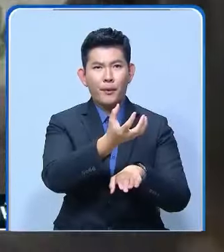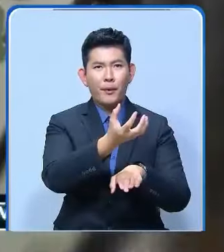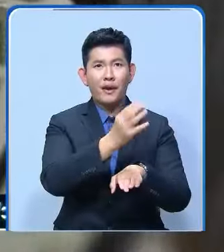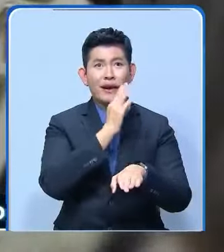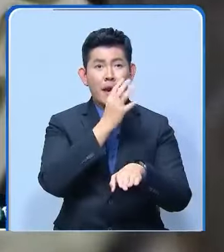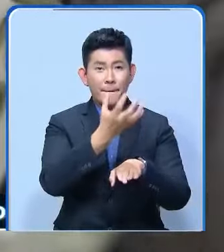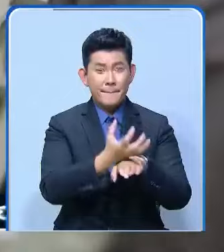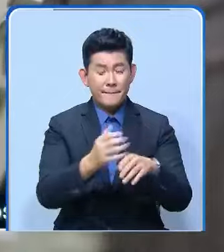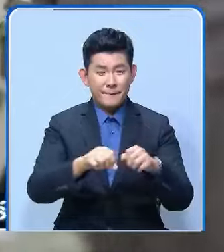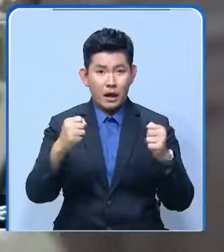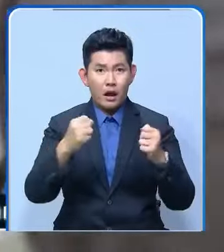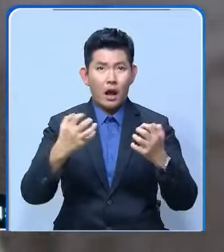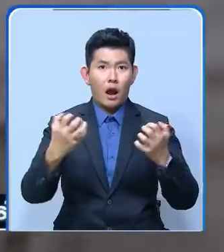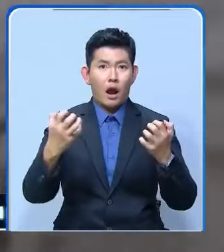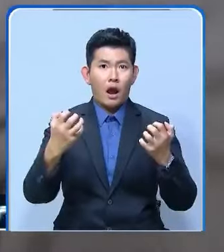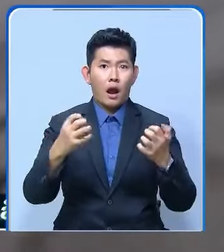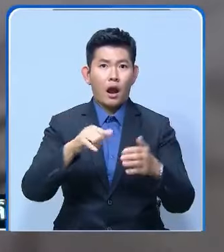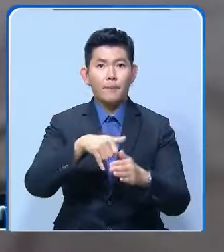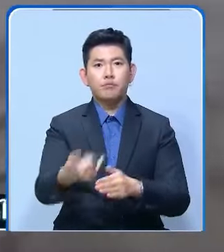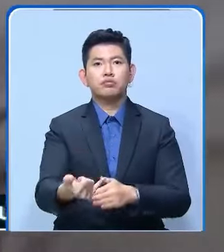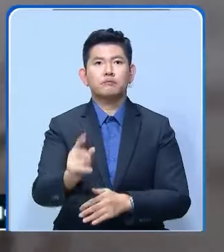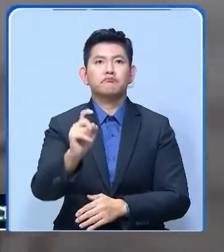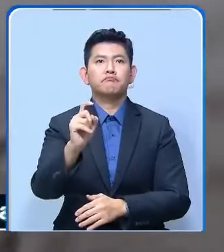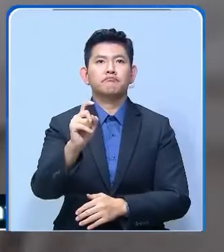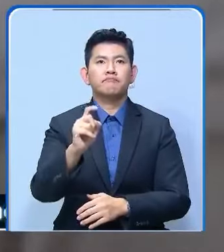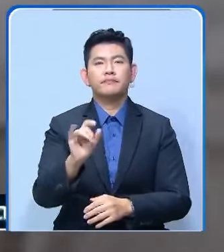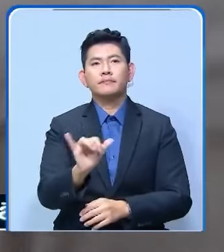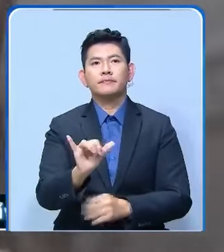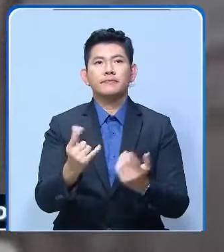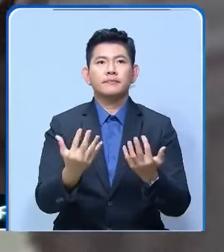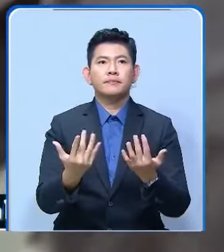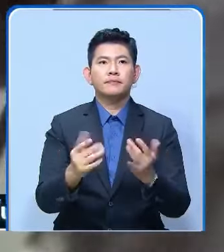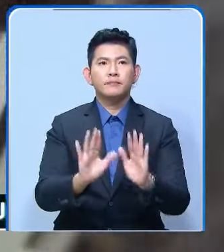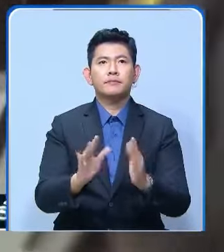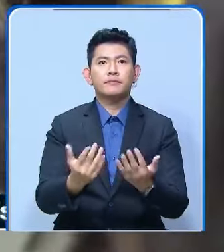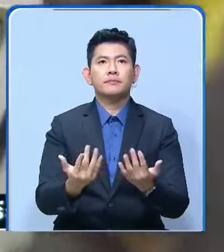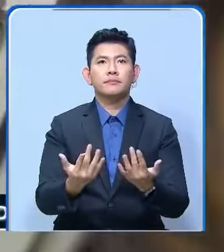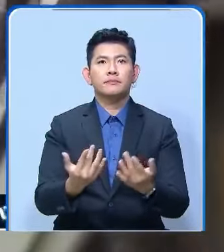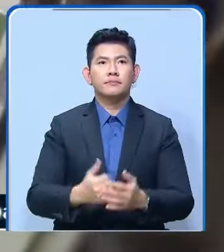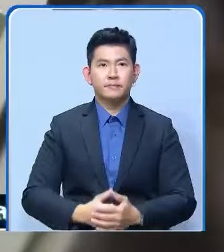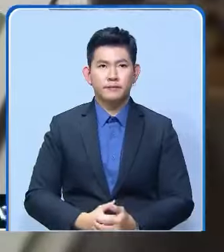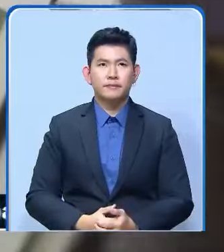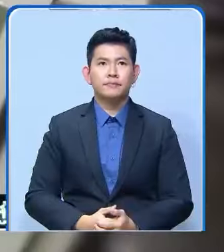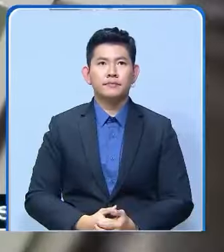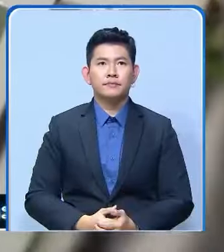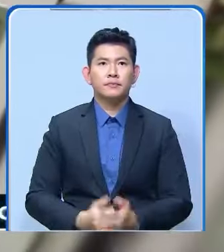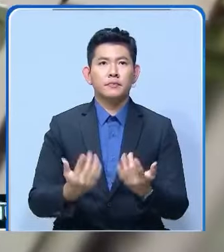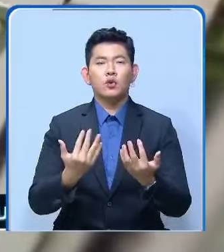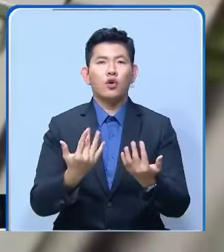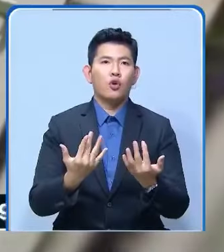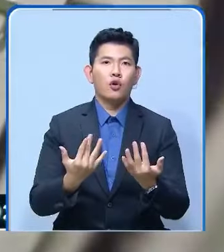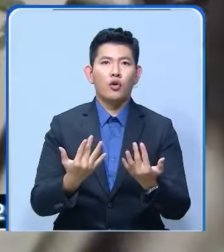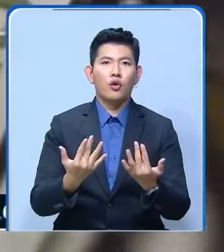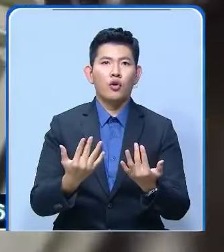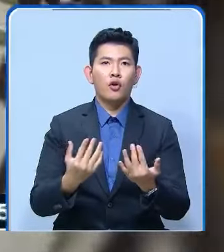5ไปเปิดปั๊บช็อตปุ๊บตัวแข็งนอนเลยนะเขาก็ไม่กล้าเขาก็เลยบอกถ้าอย่างนั้นเดี๋ยวรอเจ้าหน้าที่การไฟฟ้าตัดไฟก่อนก็รอจนเจ้าหน้าที่การ